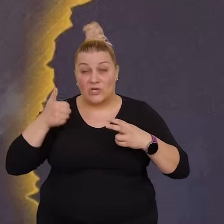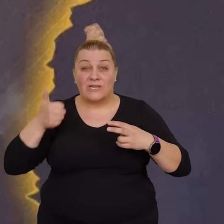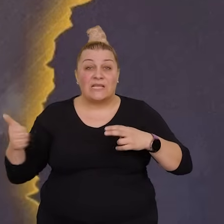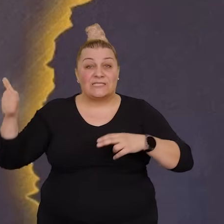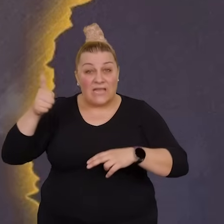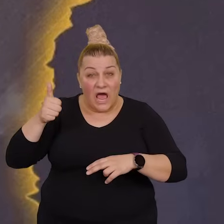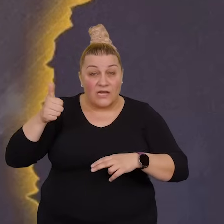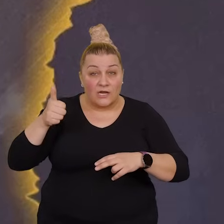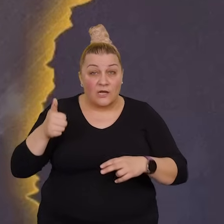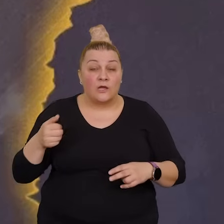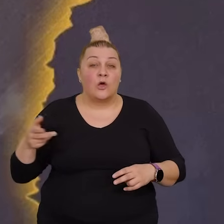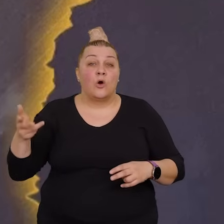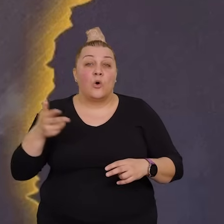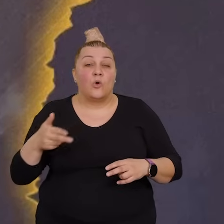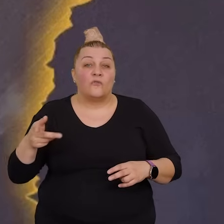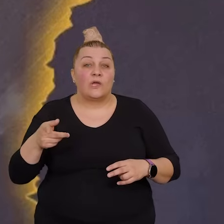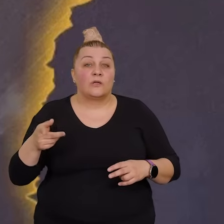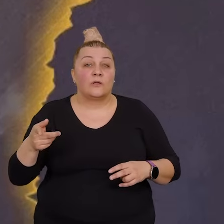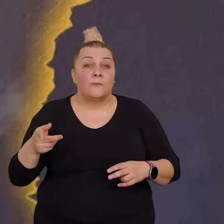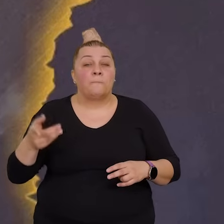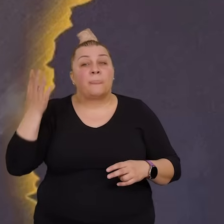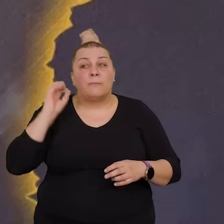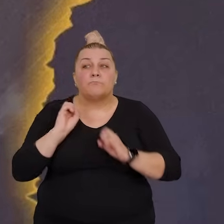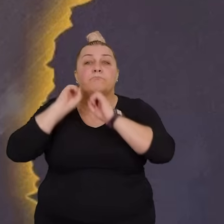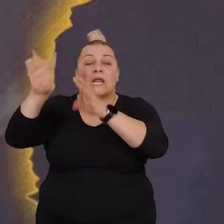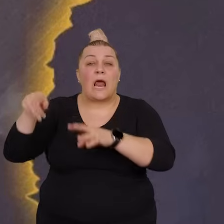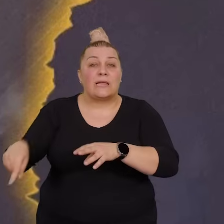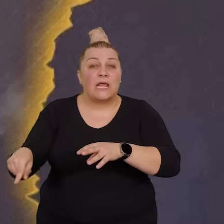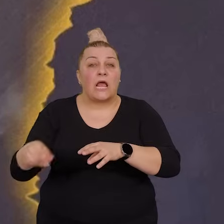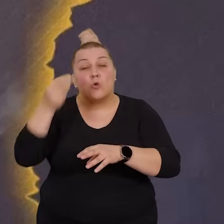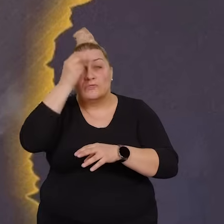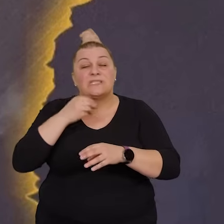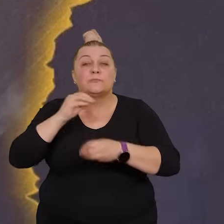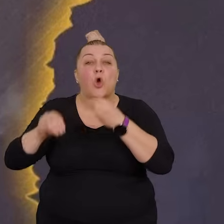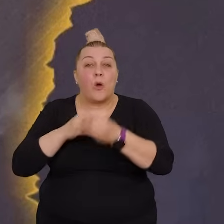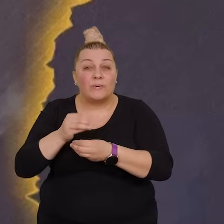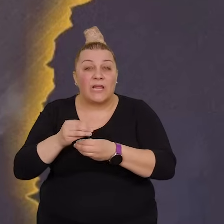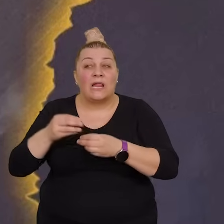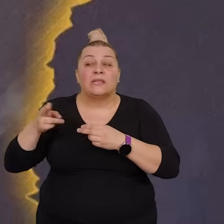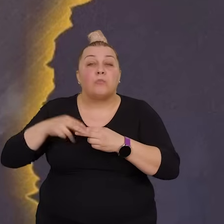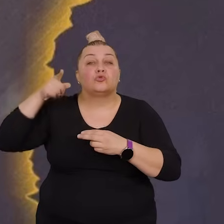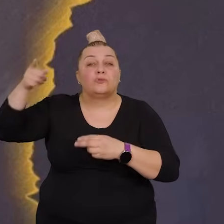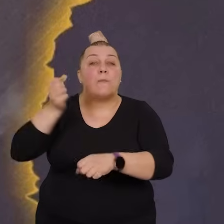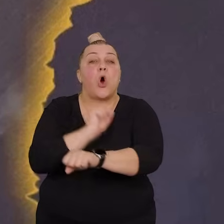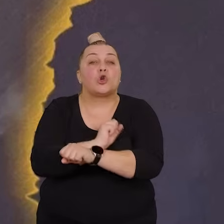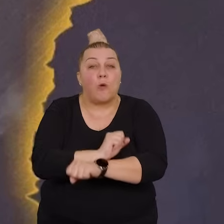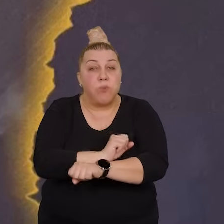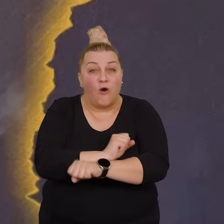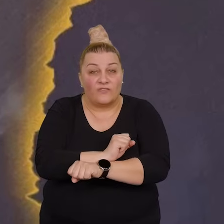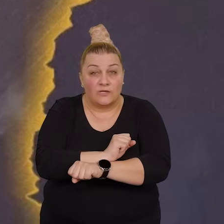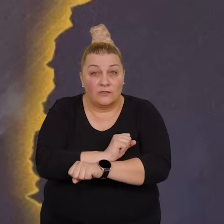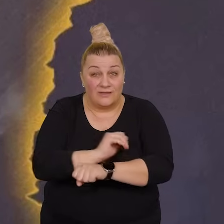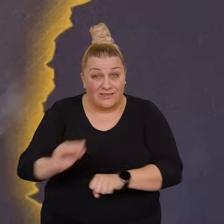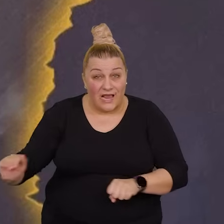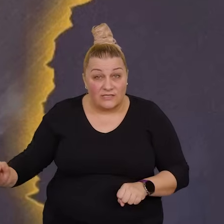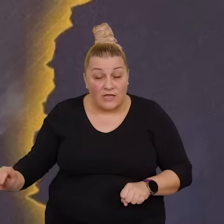i ocem, u dalju bio dat jednoj srpskoj obitelji da budu njihovi robovi. Prvu noć,